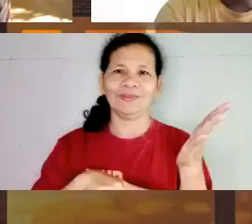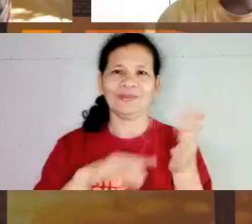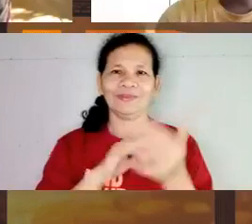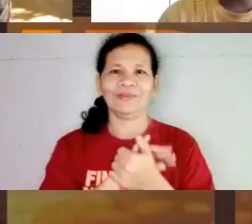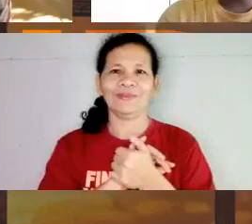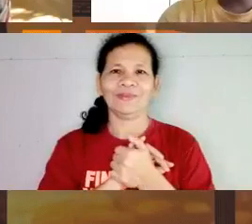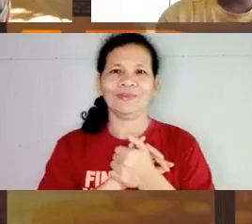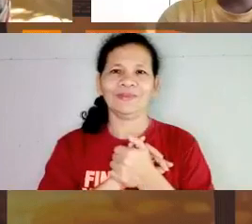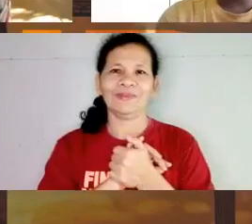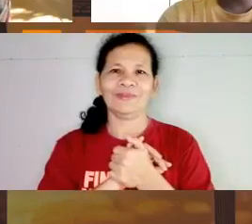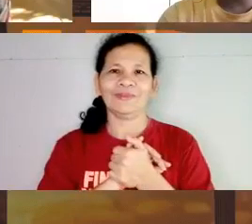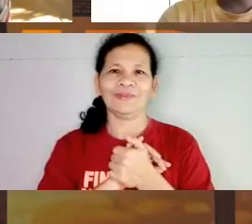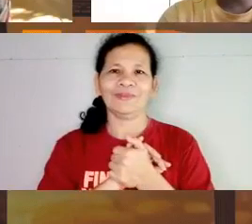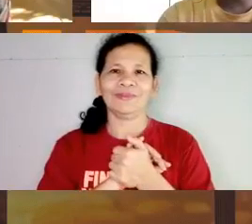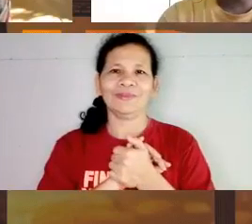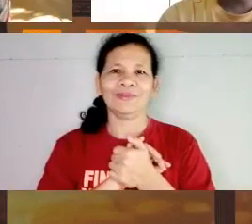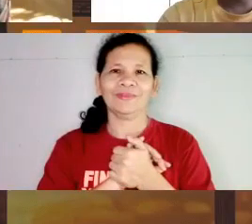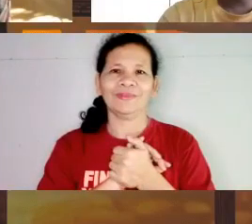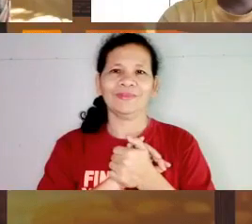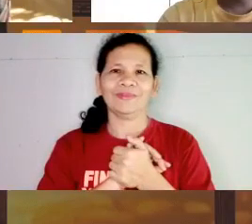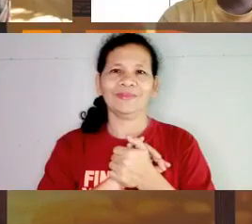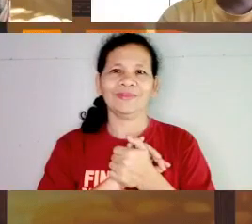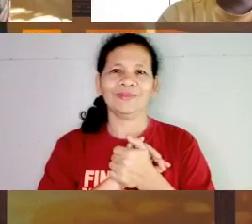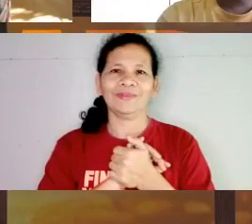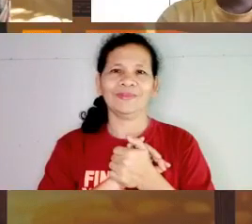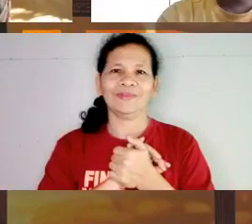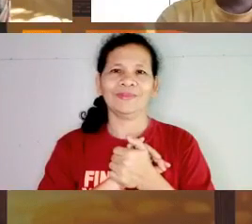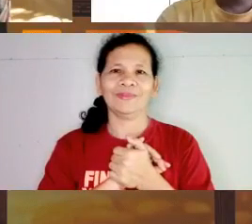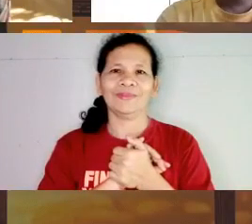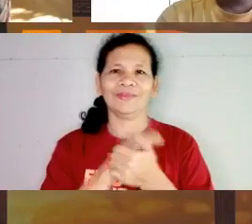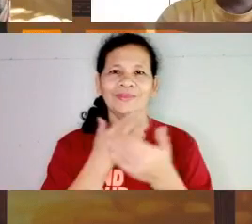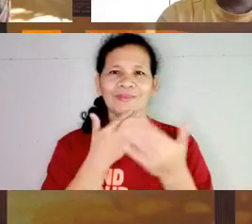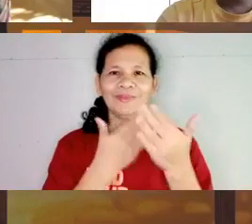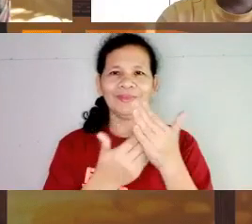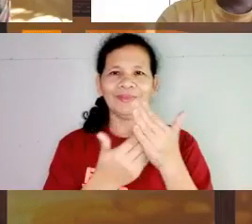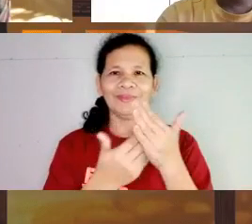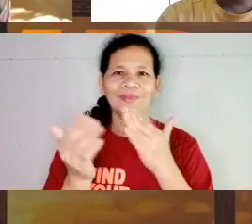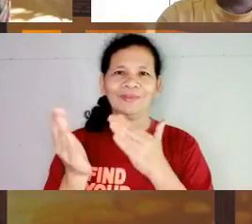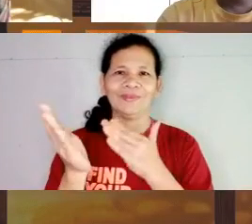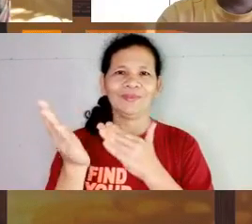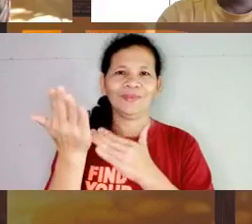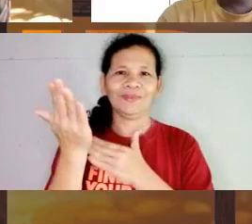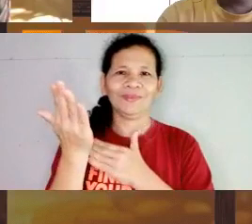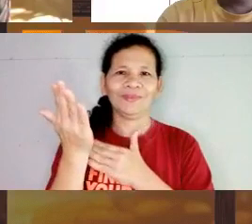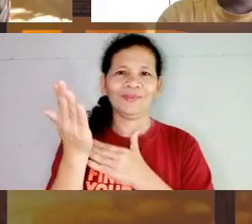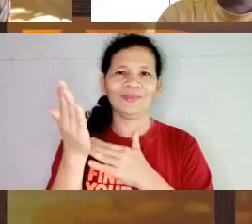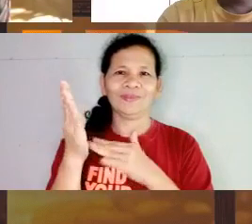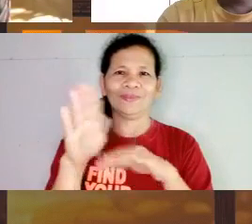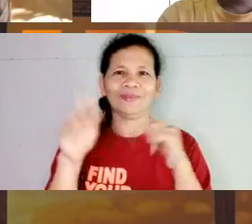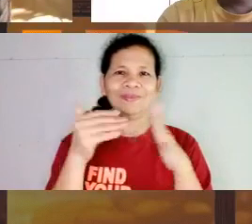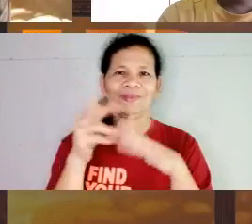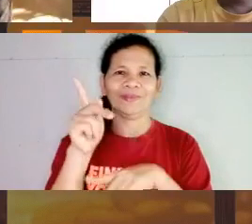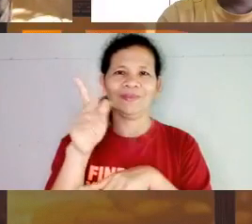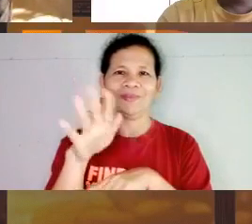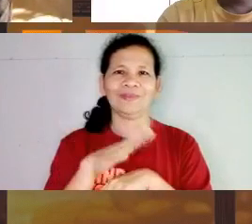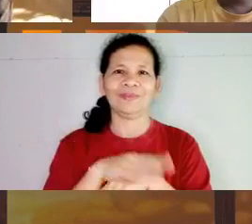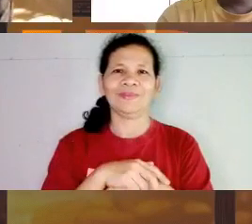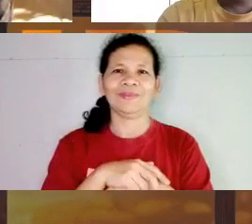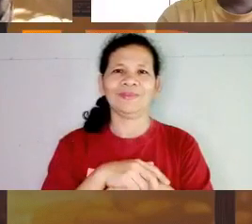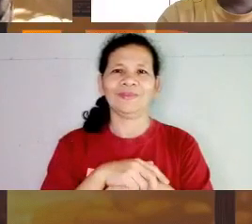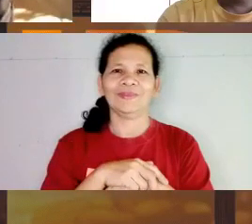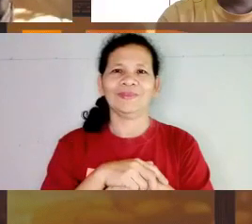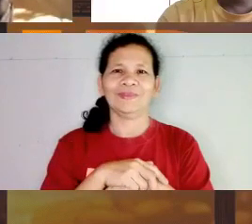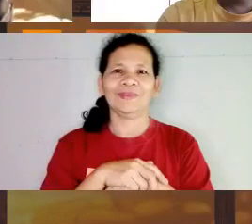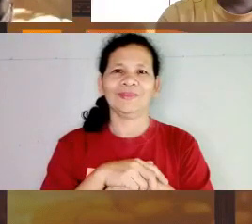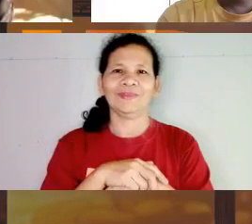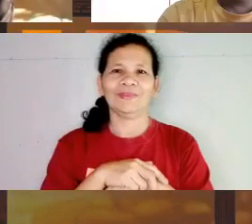Mercado, bumati lang sa atin siya ng good morning sa ating buting mga pastor. Si Maricel Soriano Pascua,